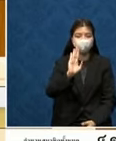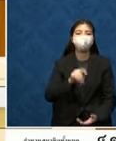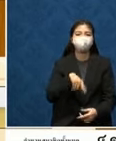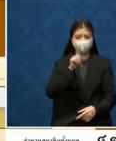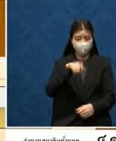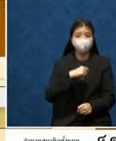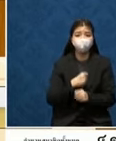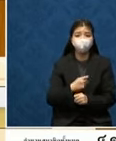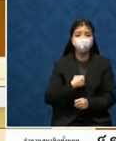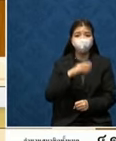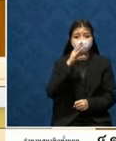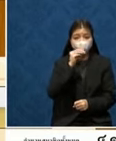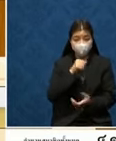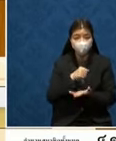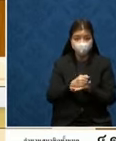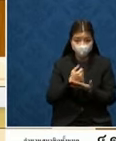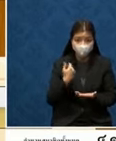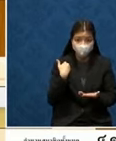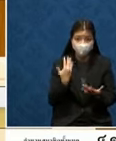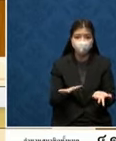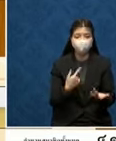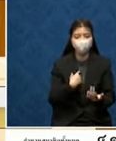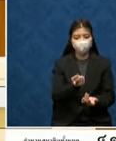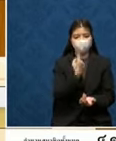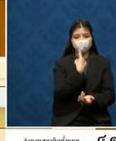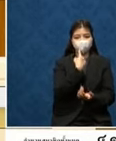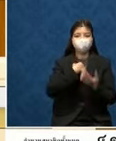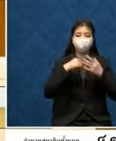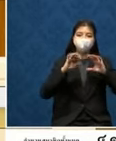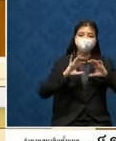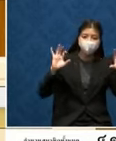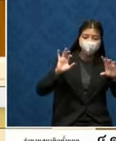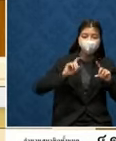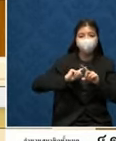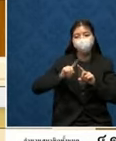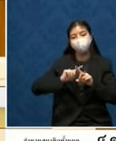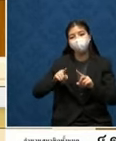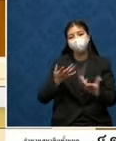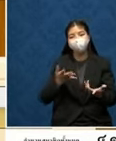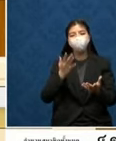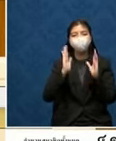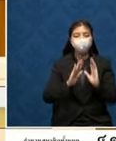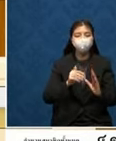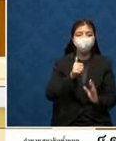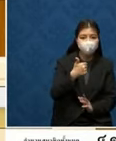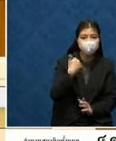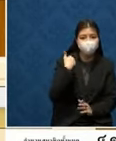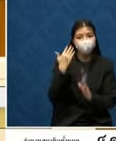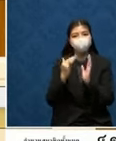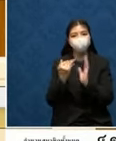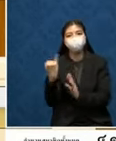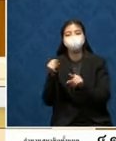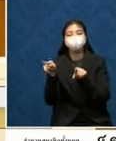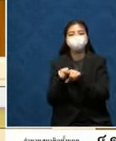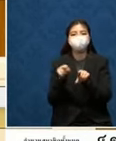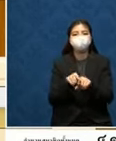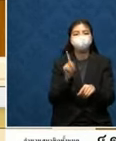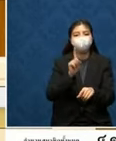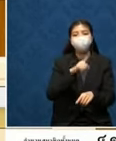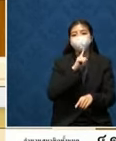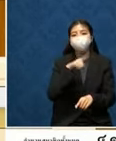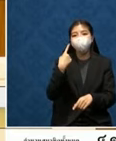ช่วยผมบ้างมั้ยท่านก็ตำหนิแต่ข้าราชการเจ้าหน้าที่ซึ่งดีๆเก็มีไอ้คนชั่วมันก็เยอะก็ช่วยกันขจัดออก